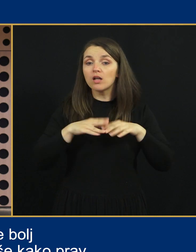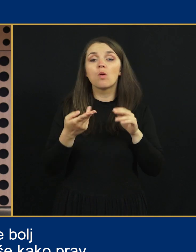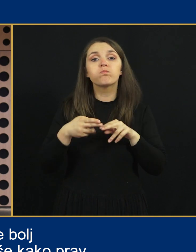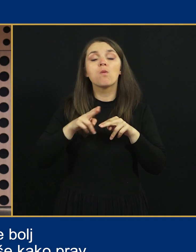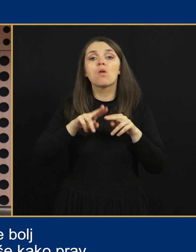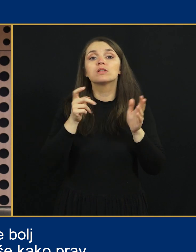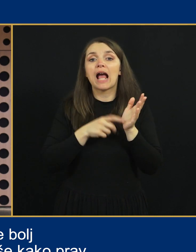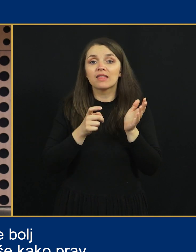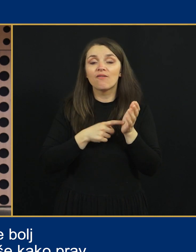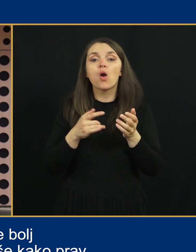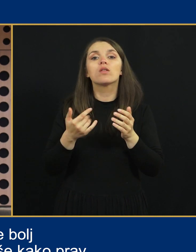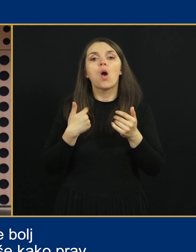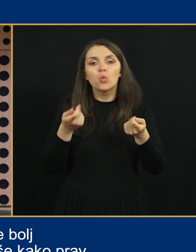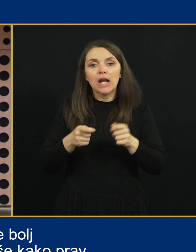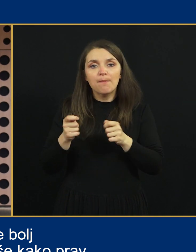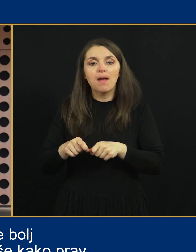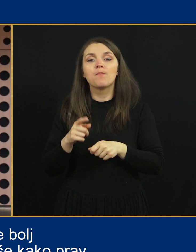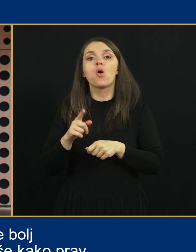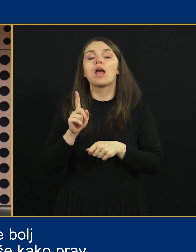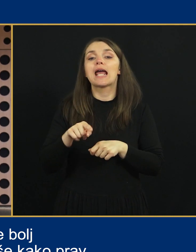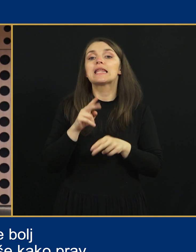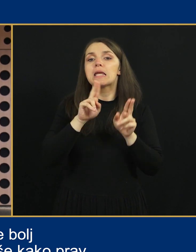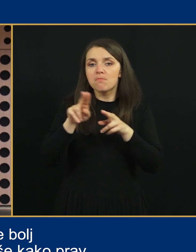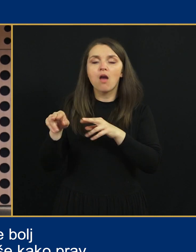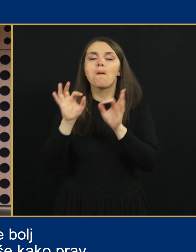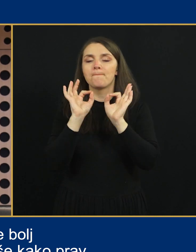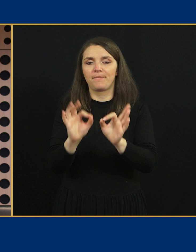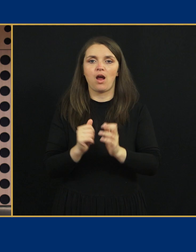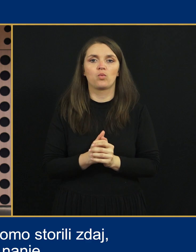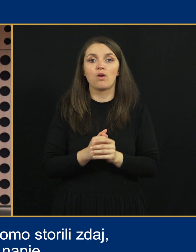bolj zahtevajo ukrepanje in imajo še kako prav.